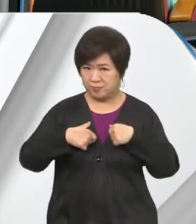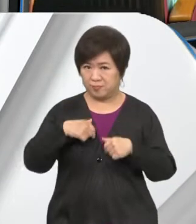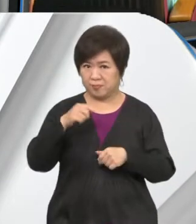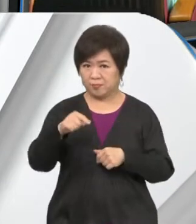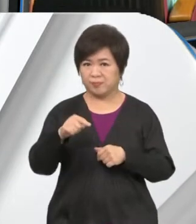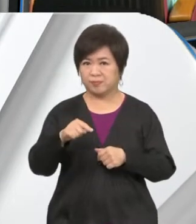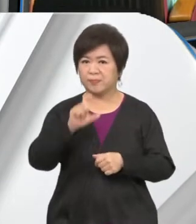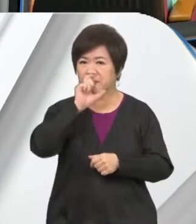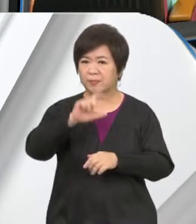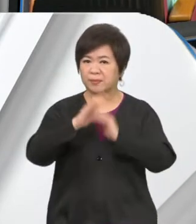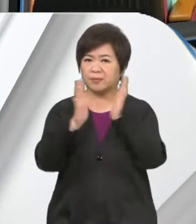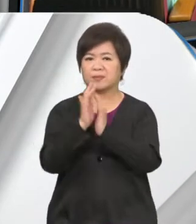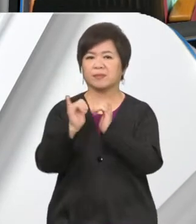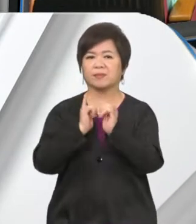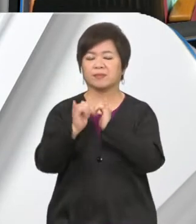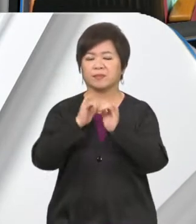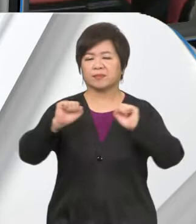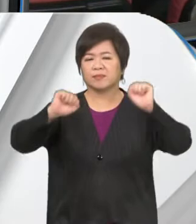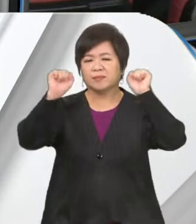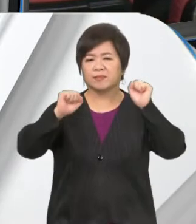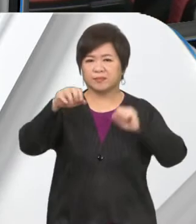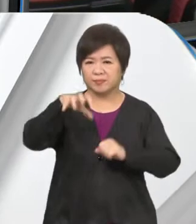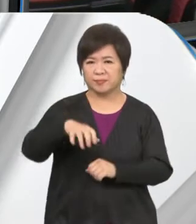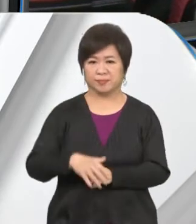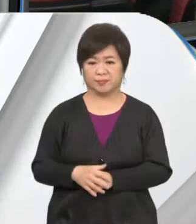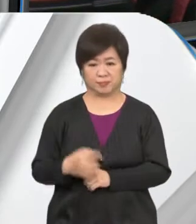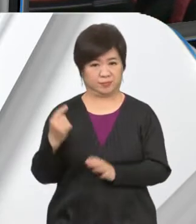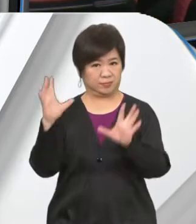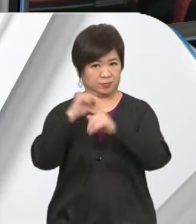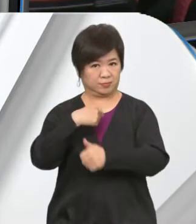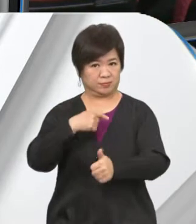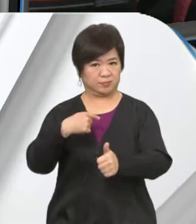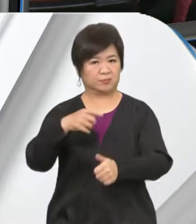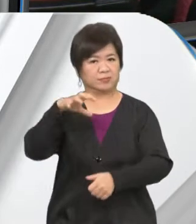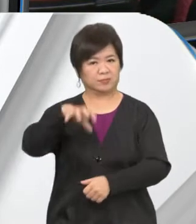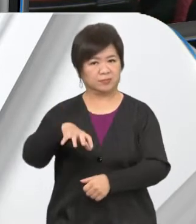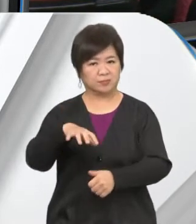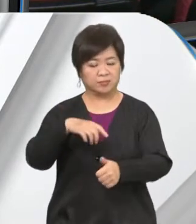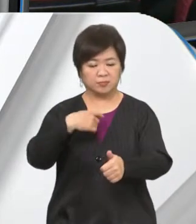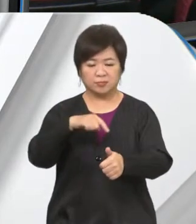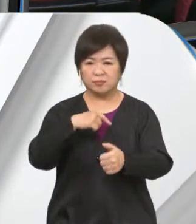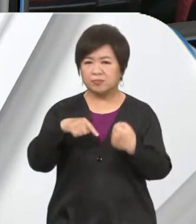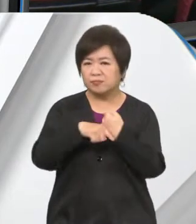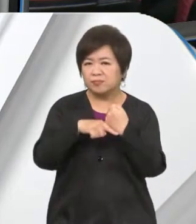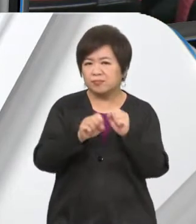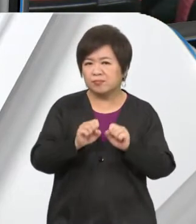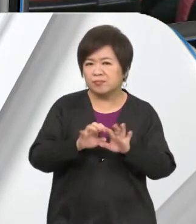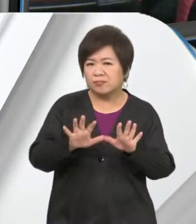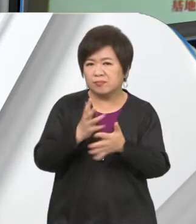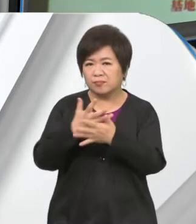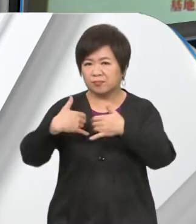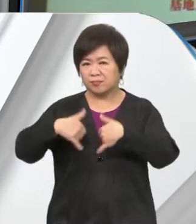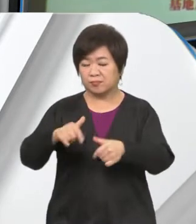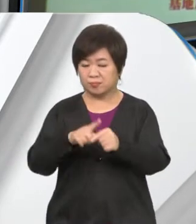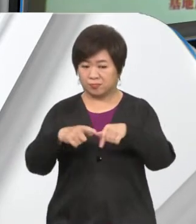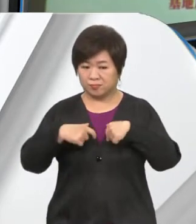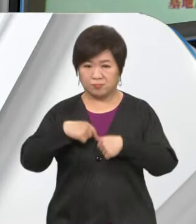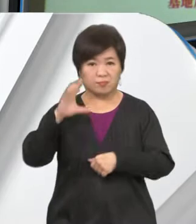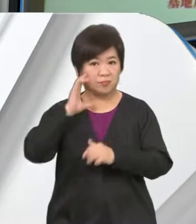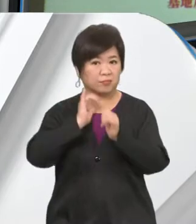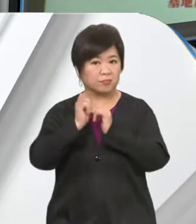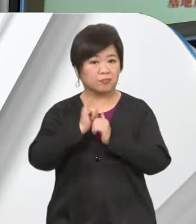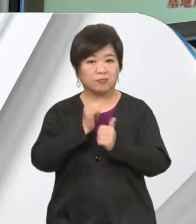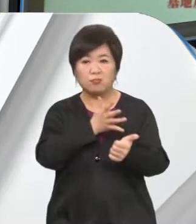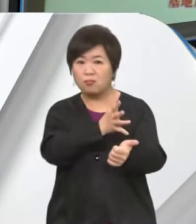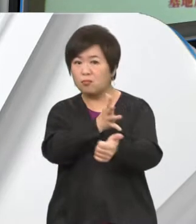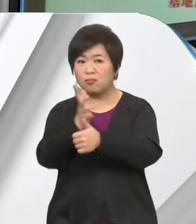其定位作全面运动馆。川普高州区对高州研究发展了民主中心，先谈民众意